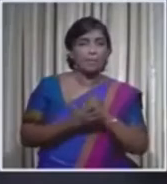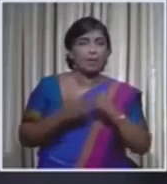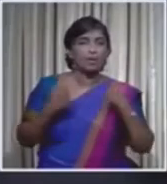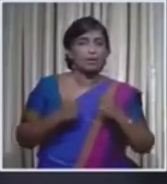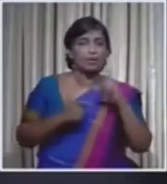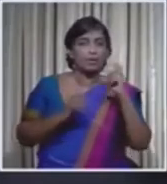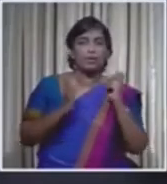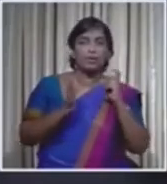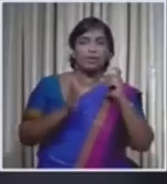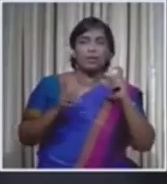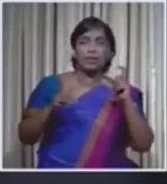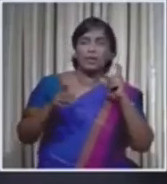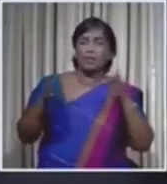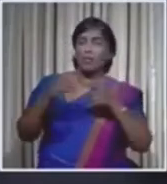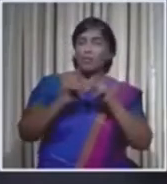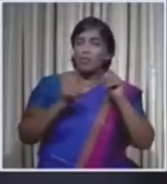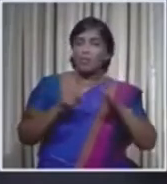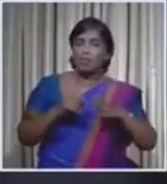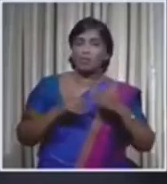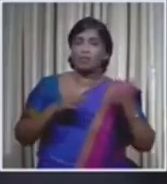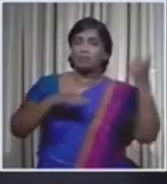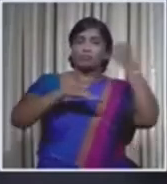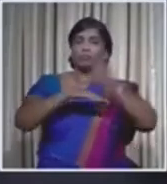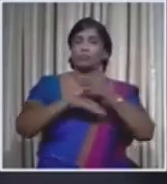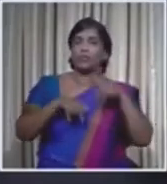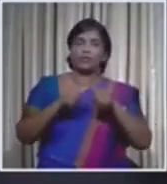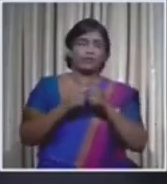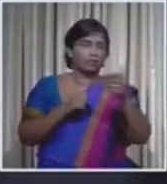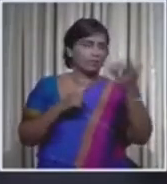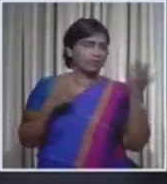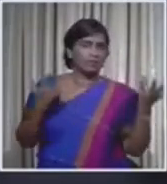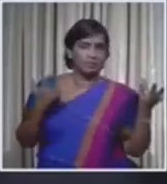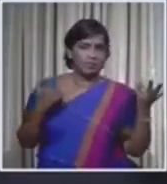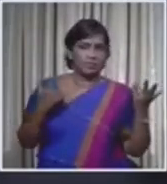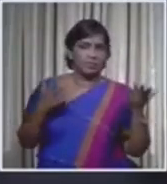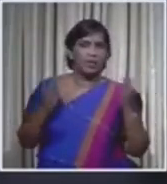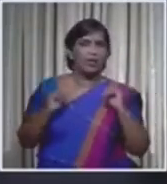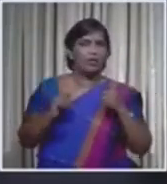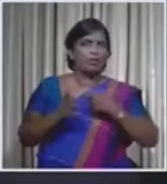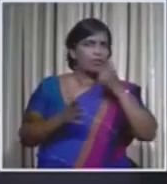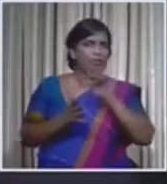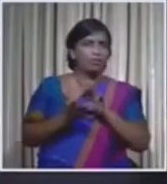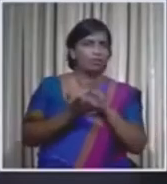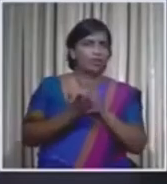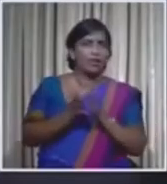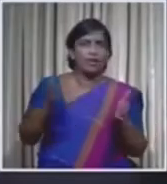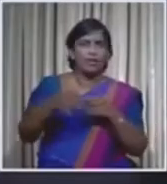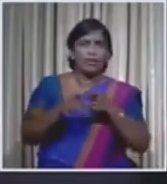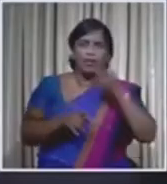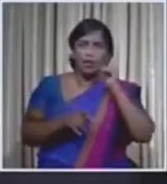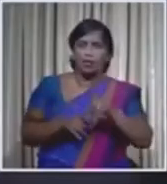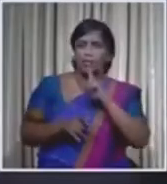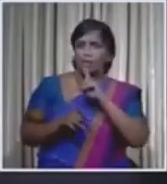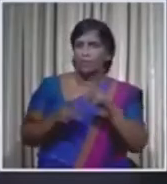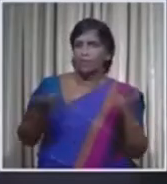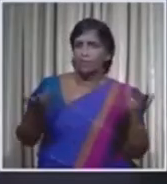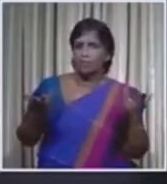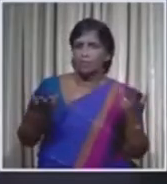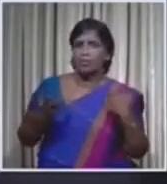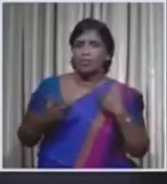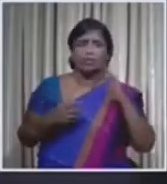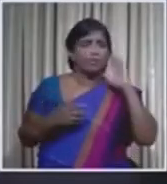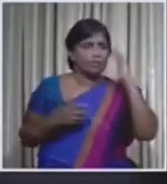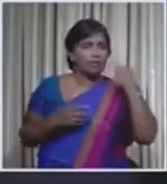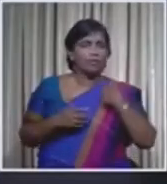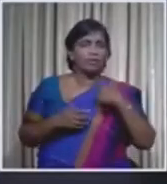කැබිනට් මණ්ඩලයට වඩා ඉහළින් ඉන්නේ අන්න ඒකයි සිදු වෙලා තියෙන්නේ කොහොමද මේ තීරණ ගන්න කැබිනට් මණ්ඩලෙන් අරගන්න නැතුව ඉතින් මම